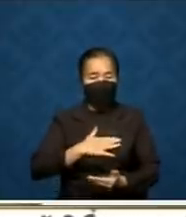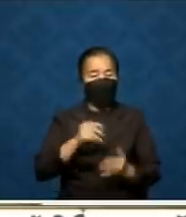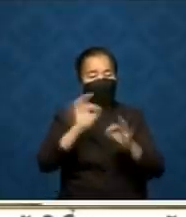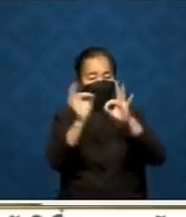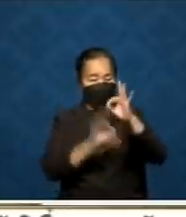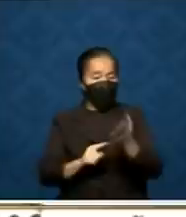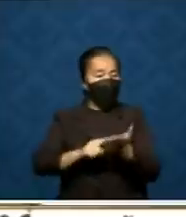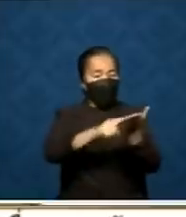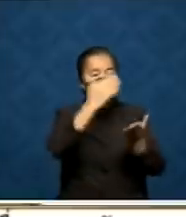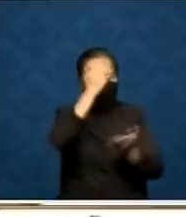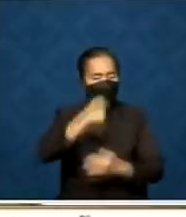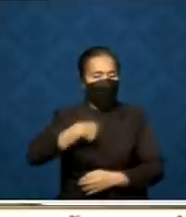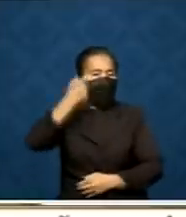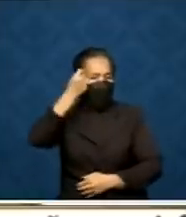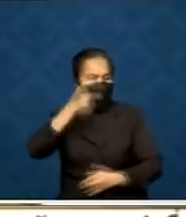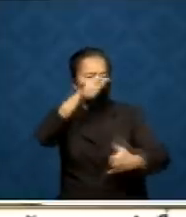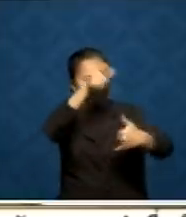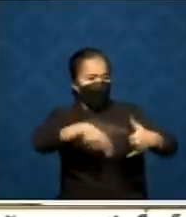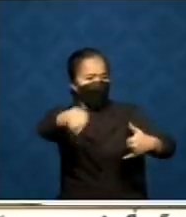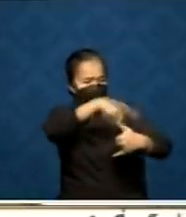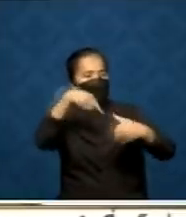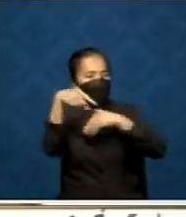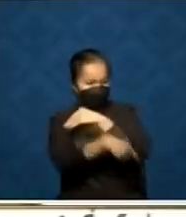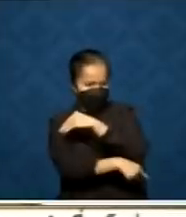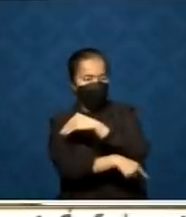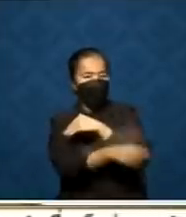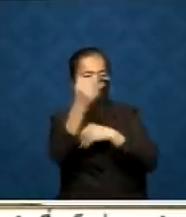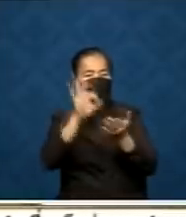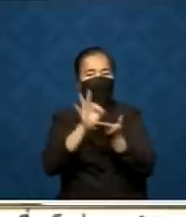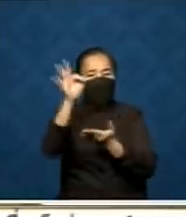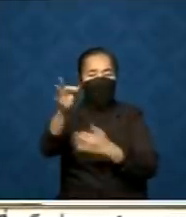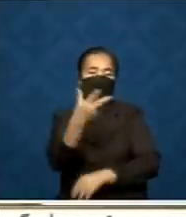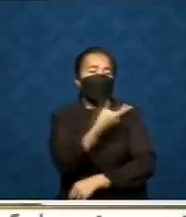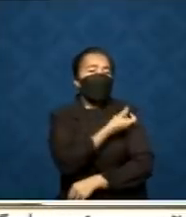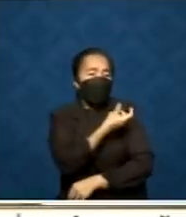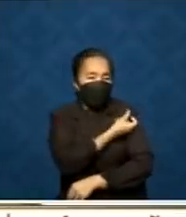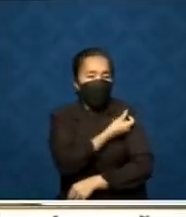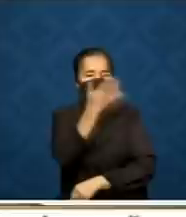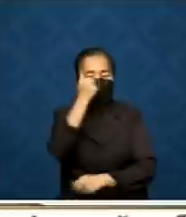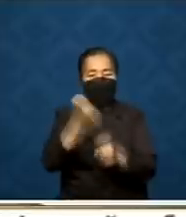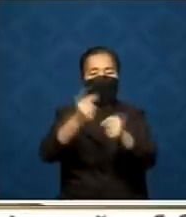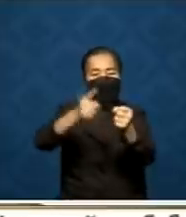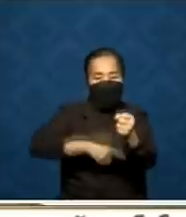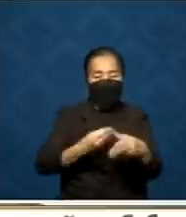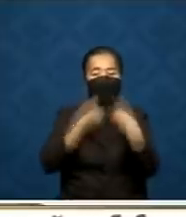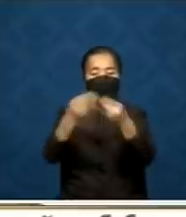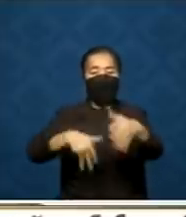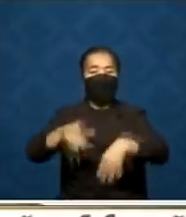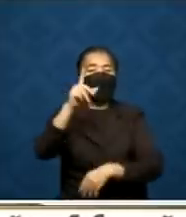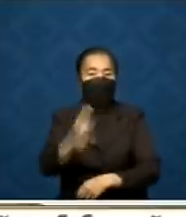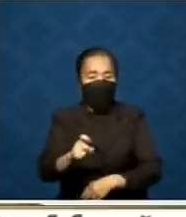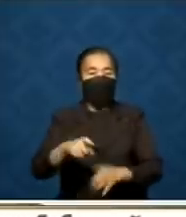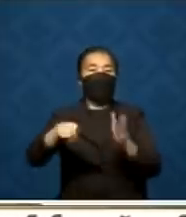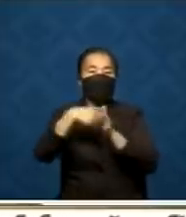คำนี้เพราะว่าเข้าใจว่าพวกท่านทจริตในการจัดหาวัคซีนเลยทำให้พี่น้องตายนี่คือ